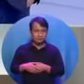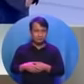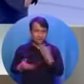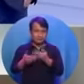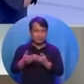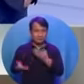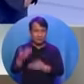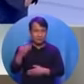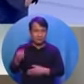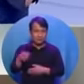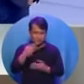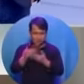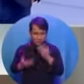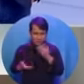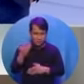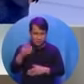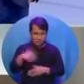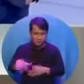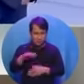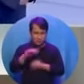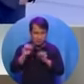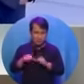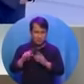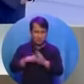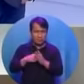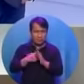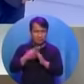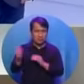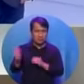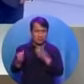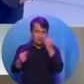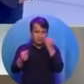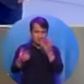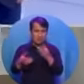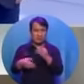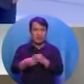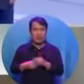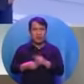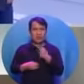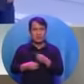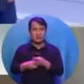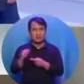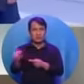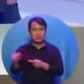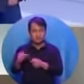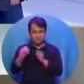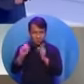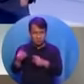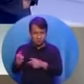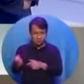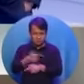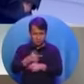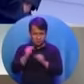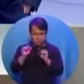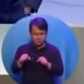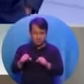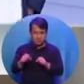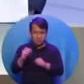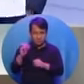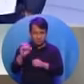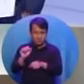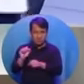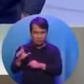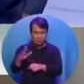Opo, good morning po. Una sa lahat, sir, nais kong umpisahan sa pagsabi sa inyo na okay lang po na tayo po ay maghanap